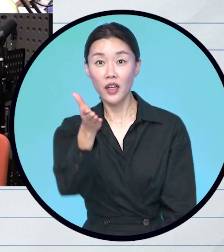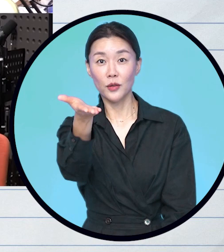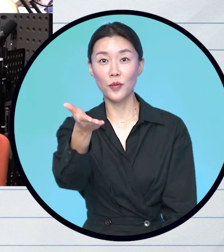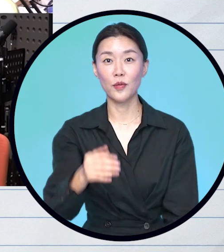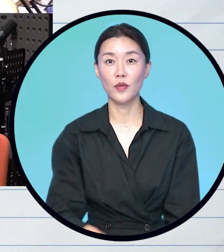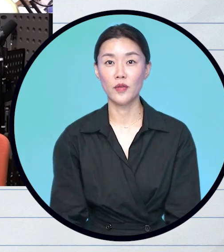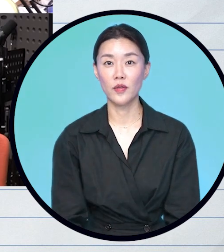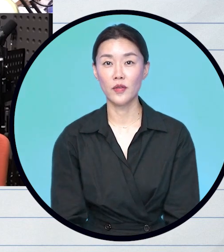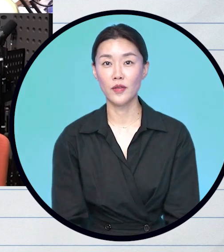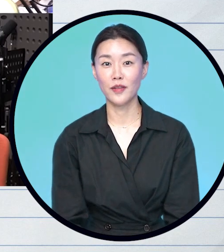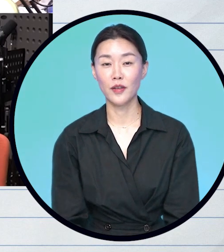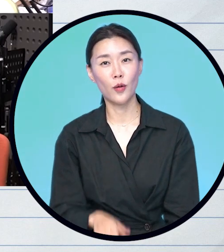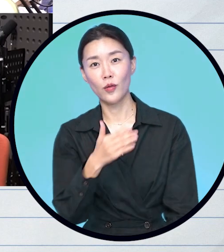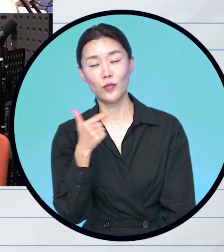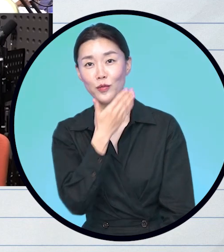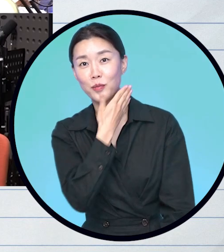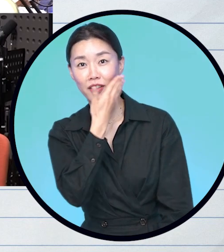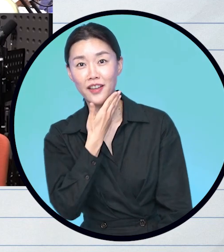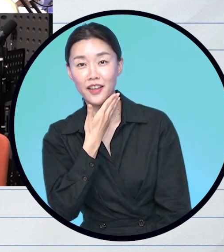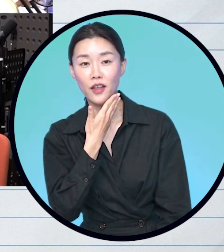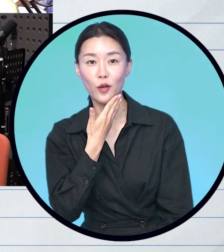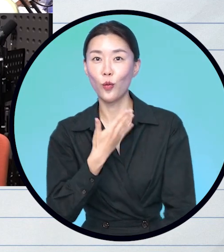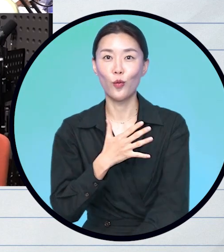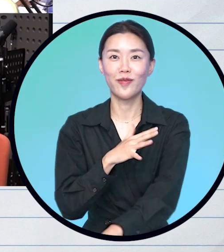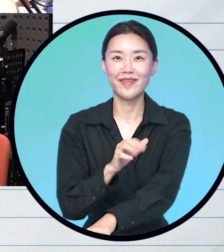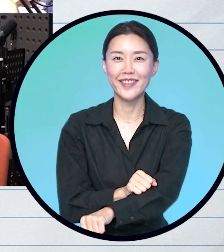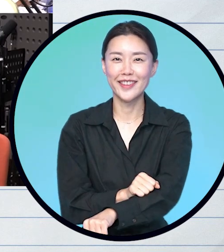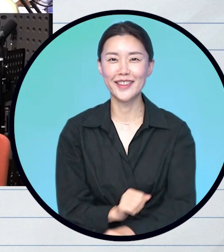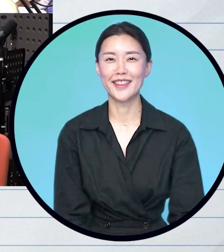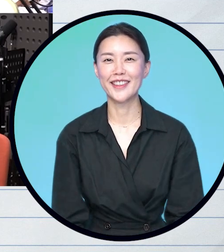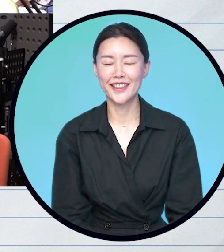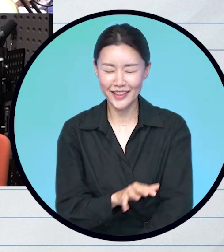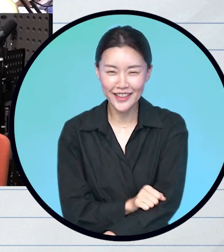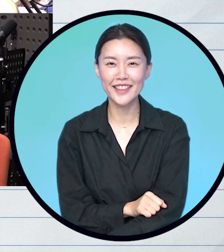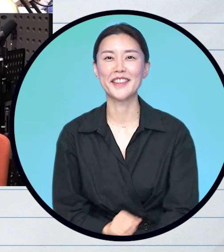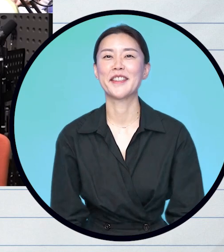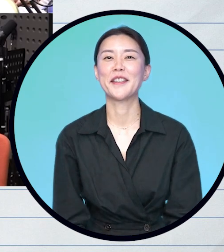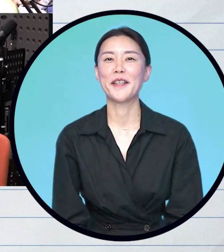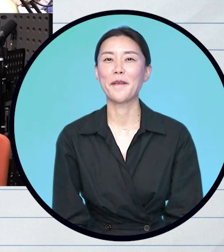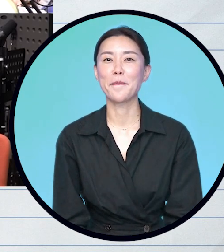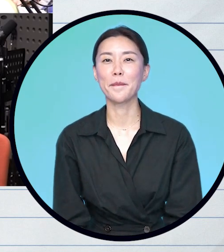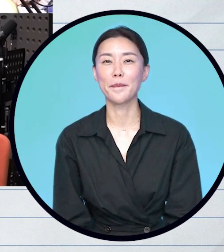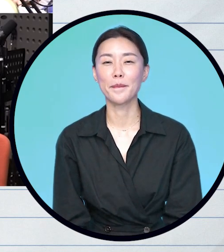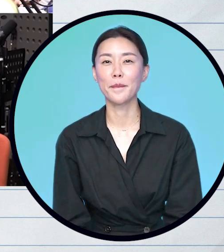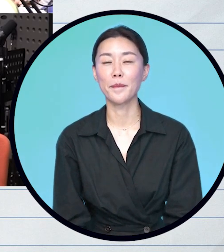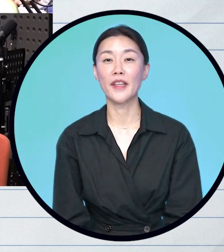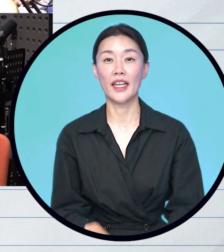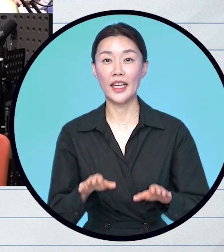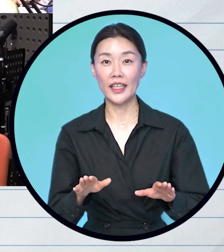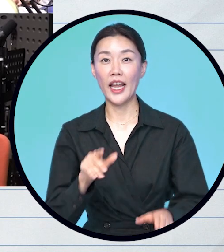어, 되게 귀엽네. 어. 뭐야? 잘한다. 어, 잘한다. 좋습니다. 어, 자,